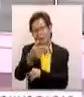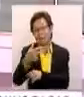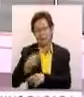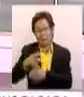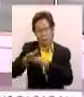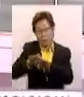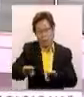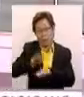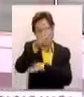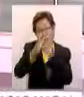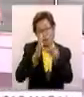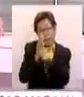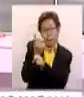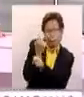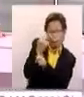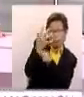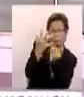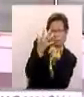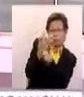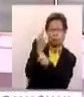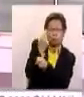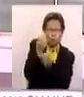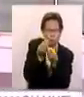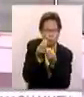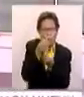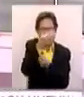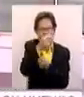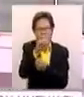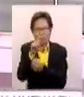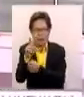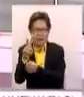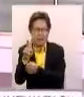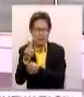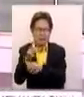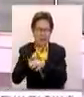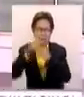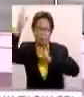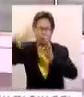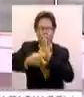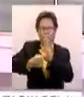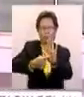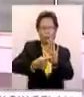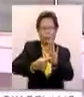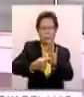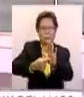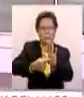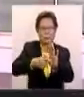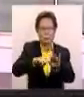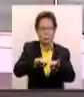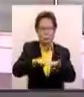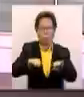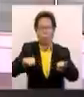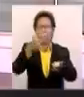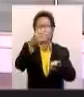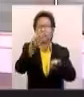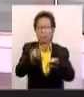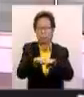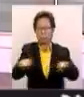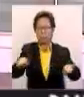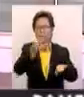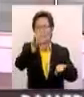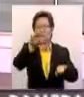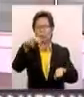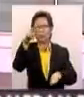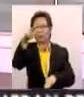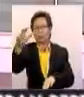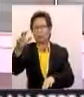Dalam 5 tahun kebelakangan ini, jumlah kes HIV AIDS di Malaysia menunjukkan pola mendatar dengan purata